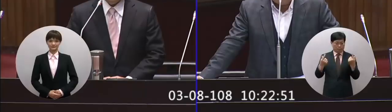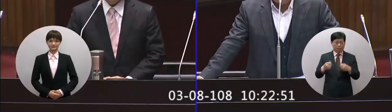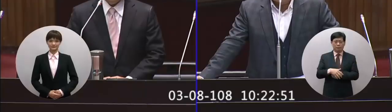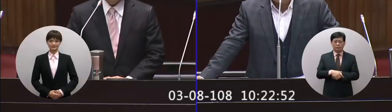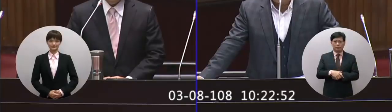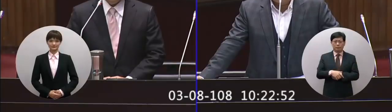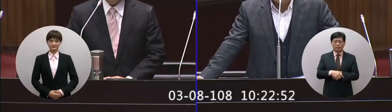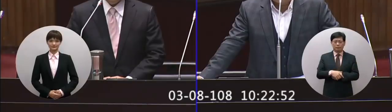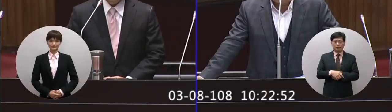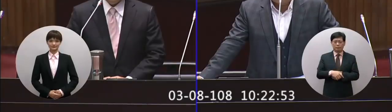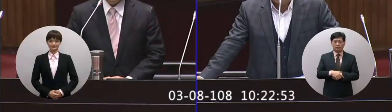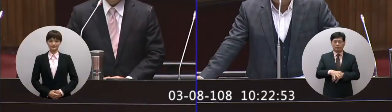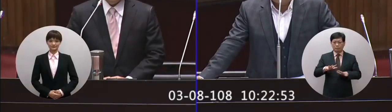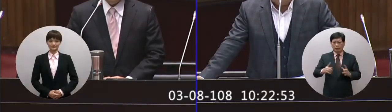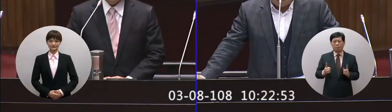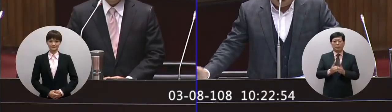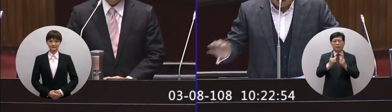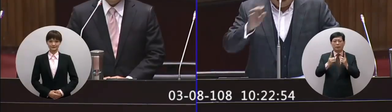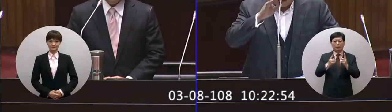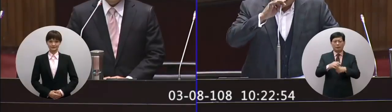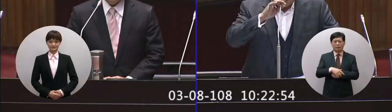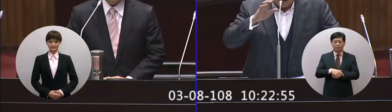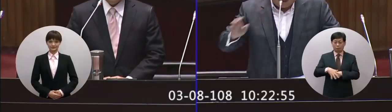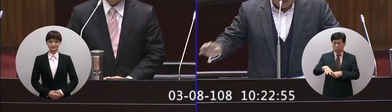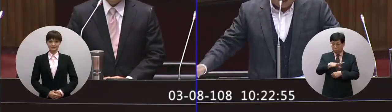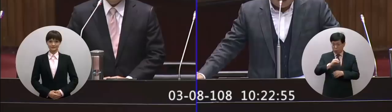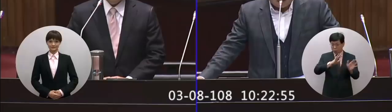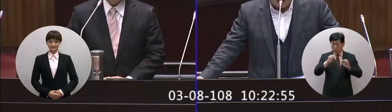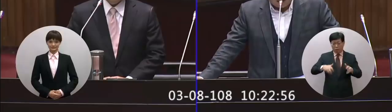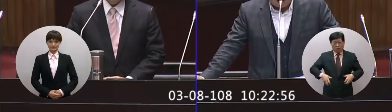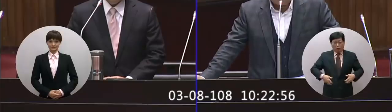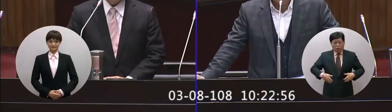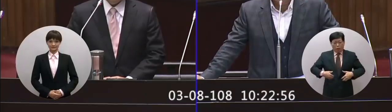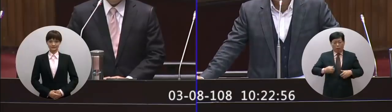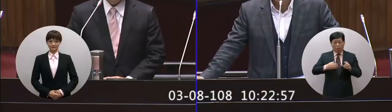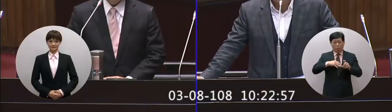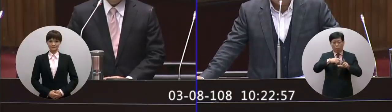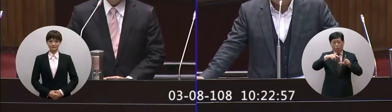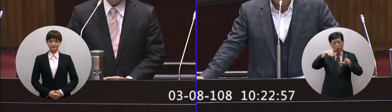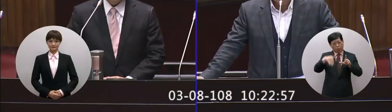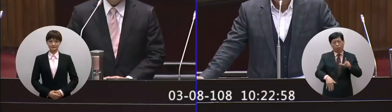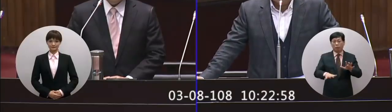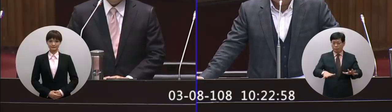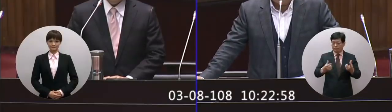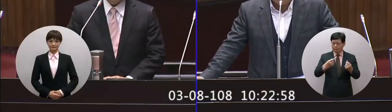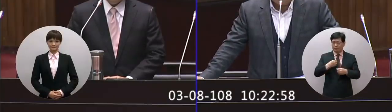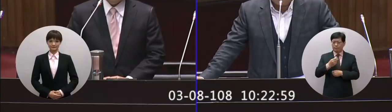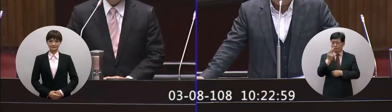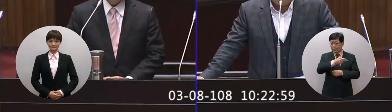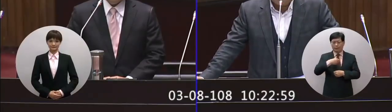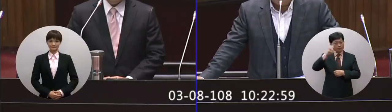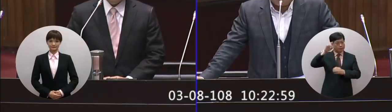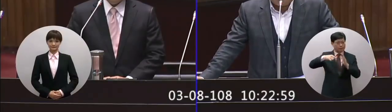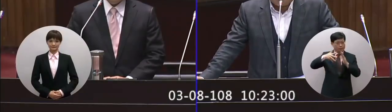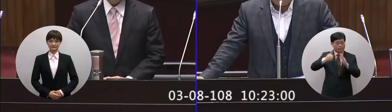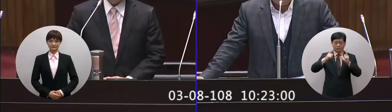是一样哈，在他这个整个气氛低迷的时候情况之下，选择请我们苏